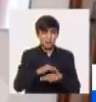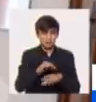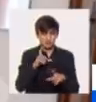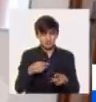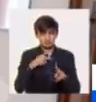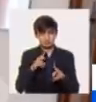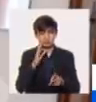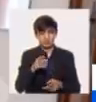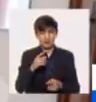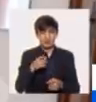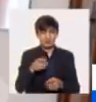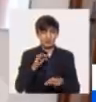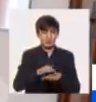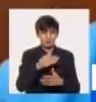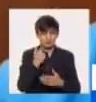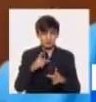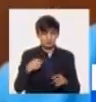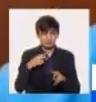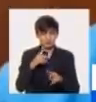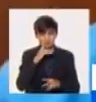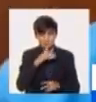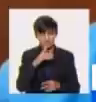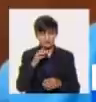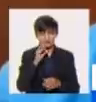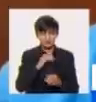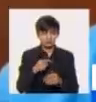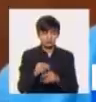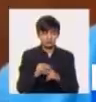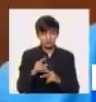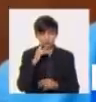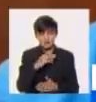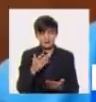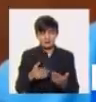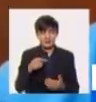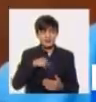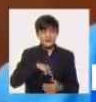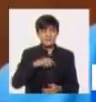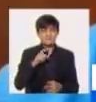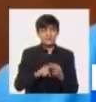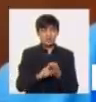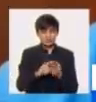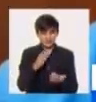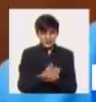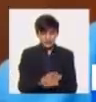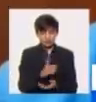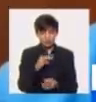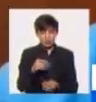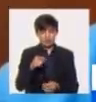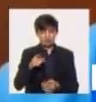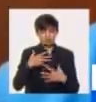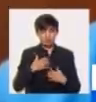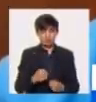бақылау вирустың көзін жоймайды ғой. Олардың денесінде вирус болса, бірақ клиникасы білінбесе, оларға мүлде ем жүргізілмей ме?